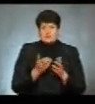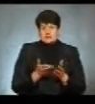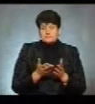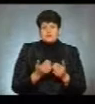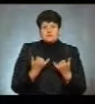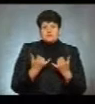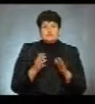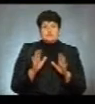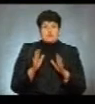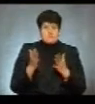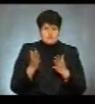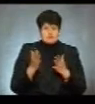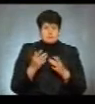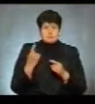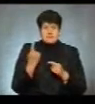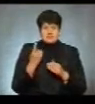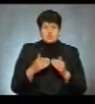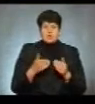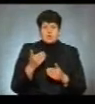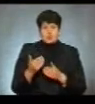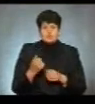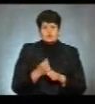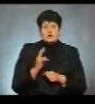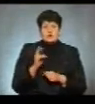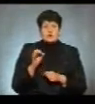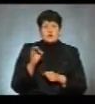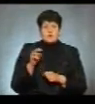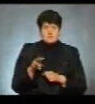на даний момент, кажу, перший крок зробило Комунерго.